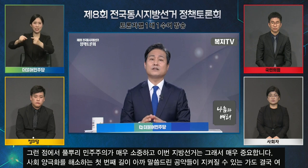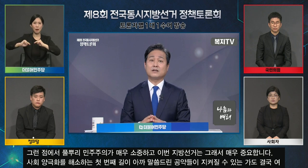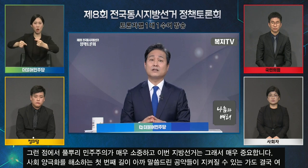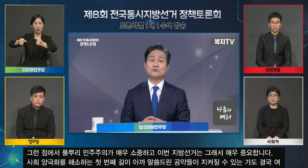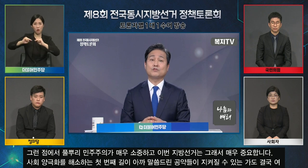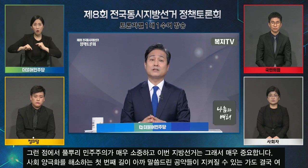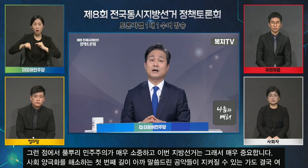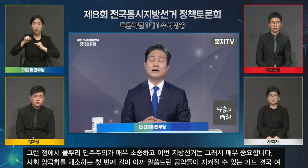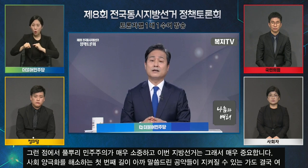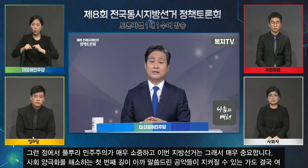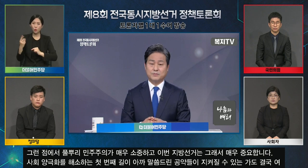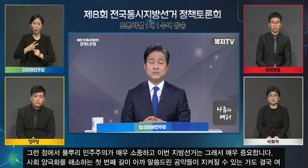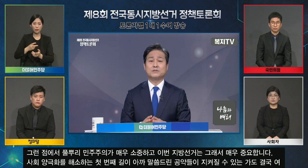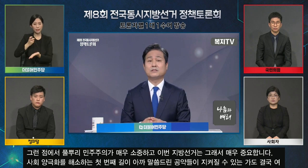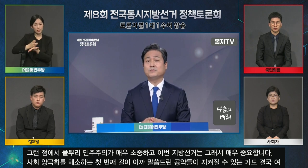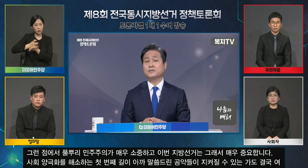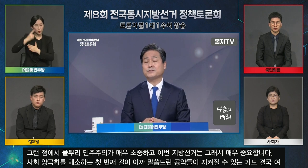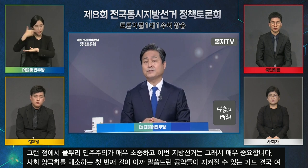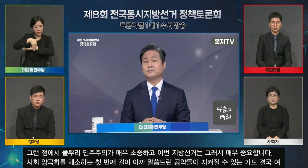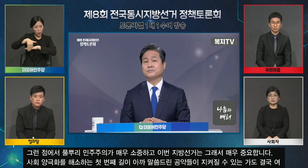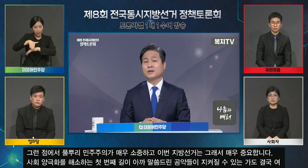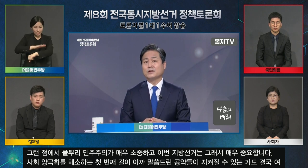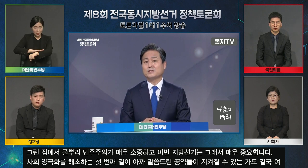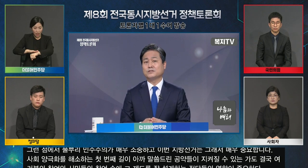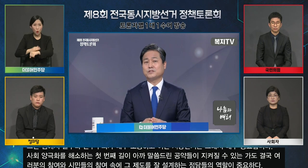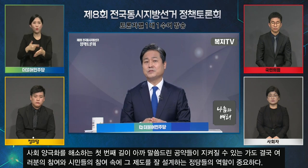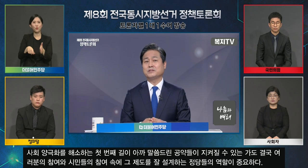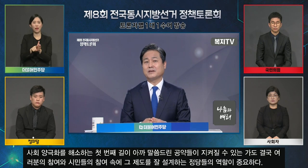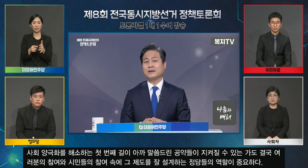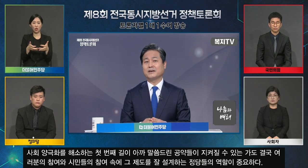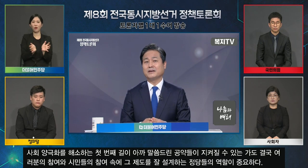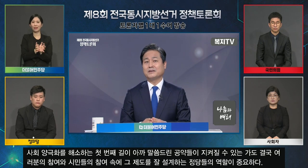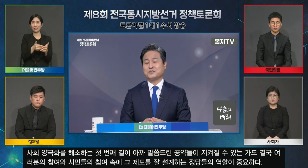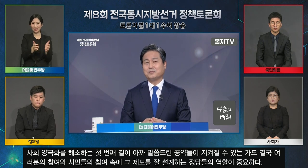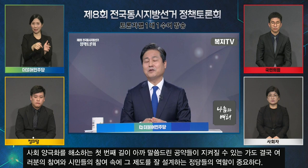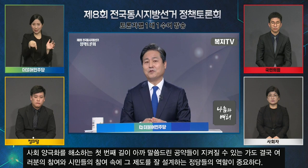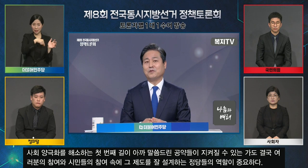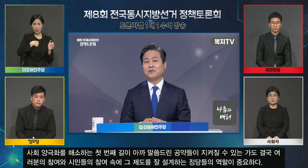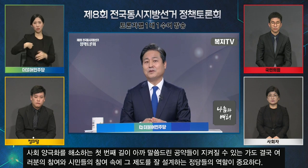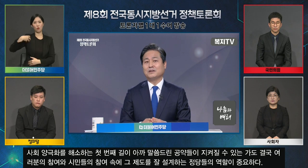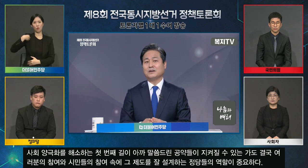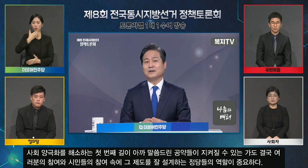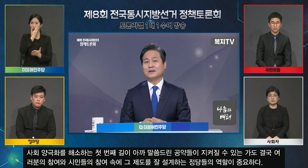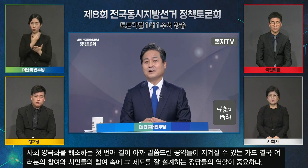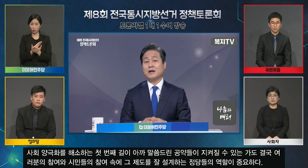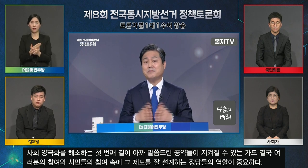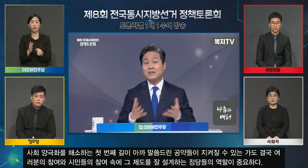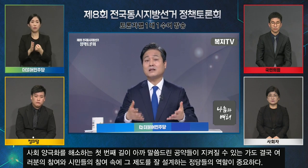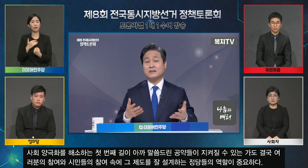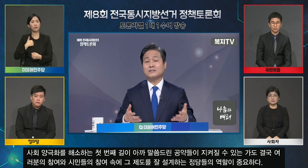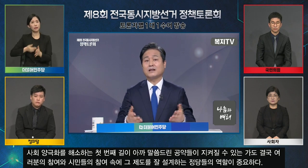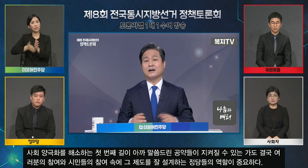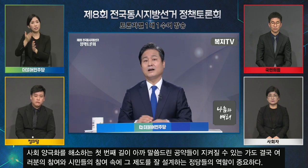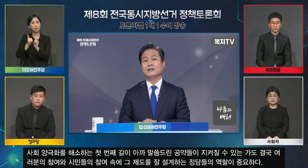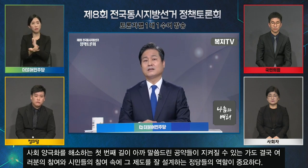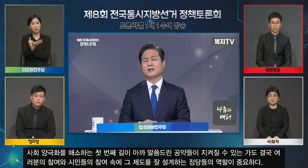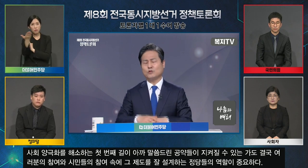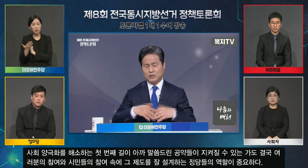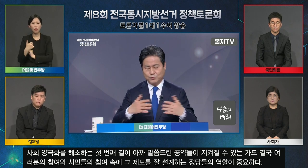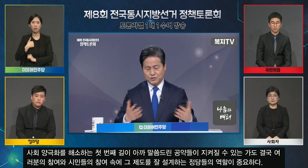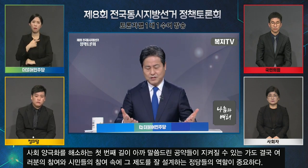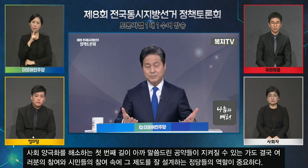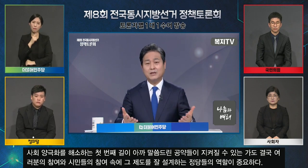정당들의 역할이 중요하다. 그 말씀을 드리면서 저는 시민들께 정말로 함께 잘 사는 나라